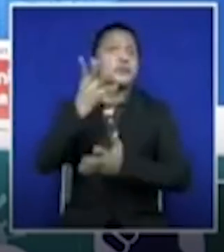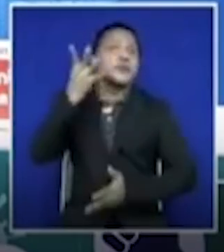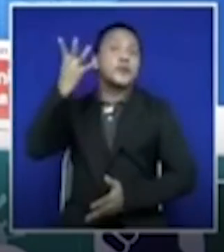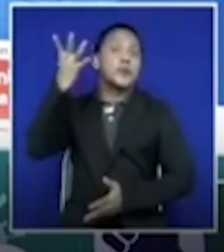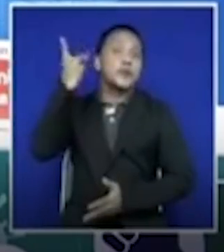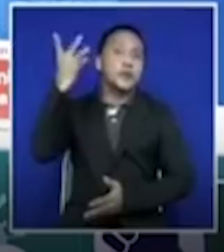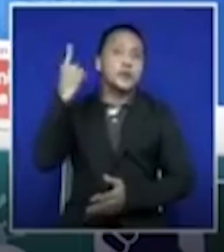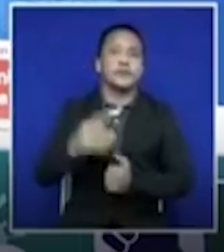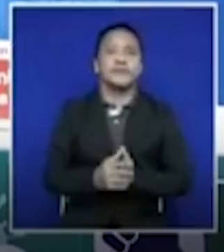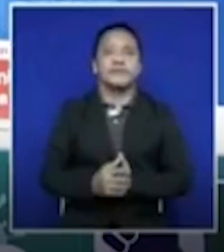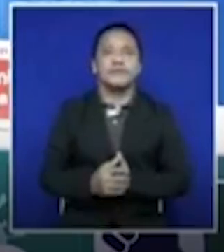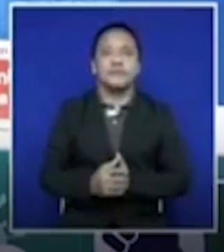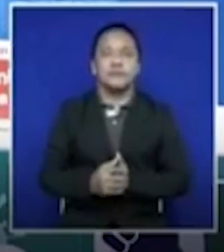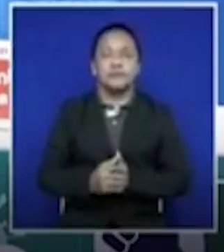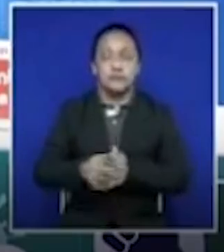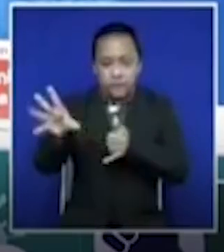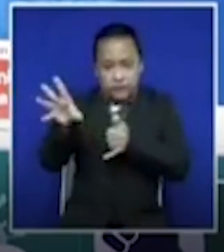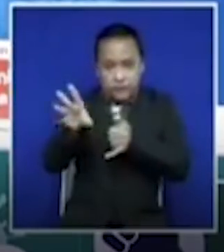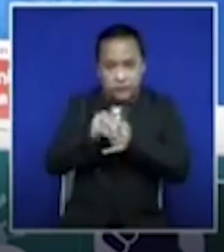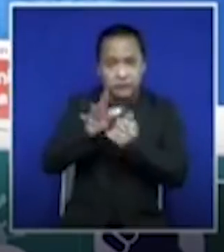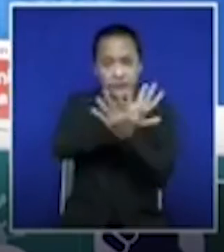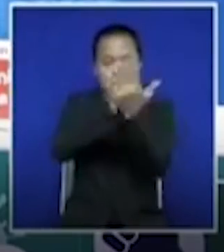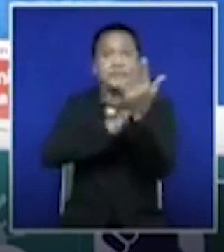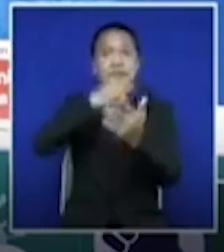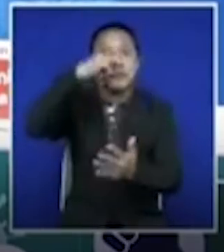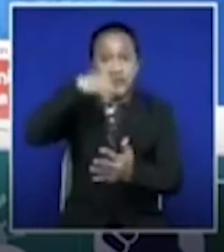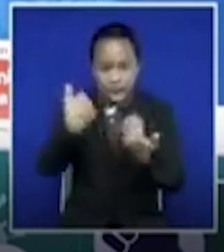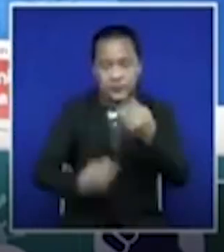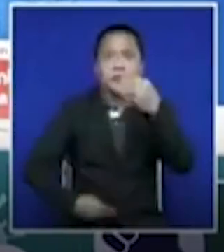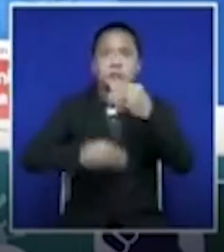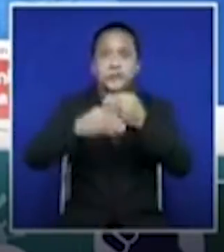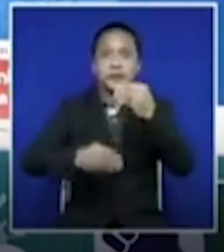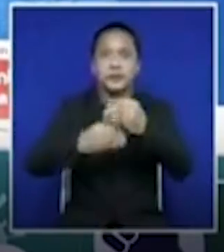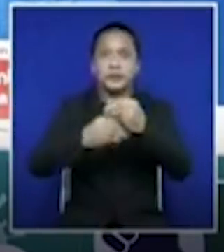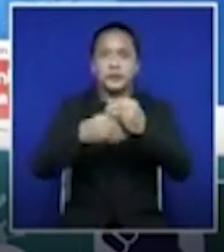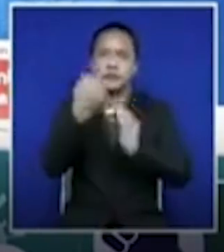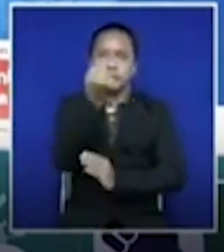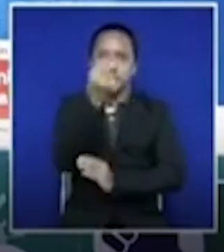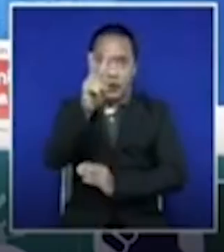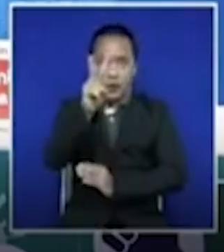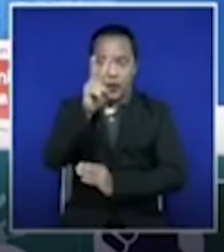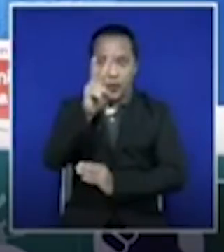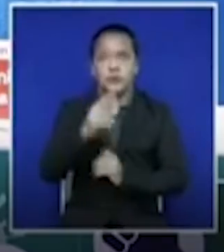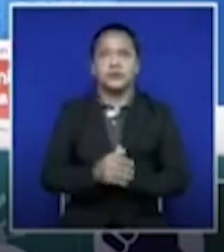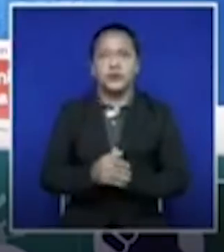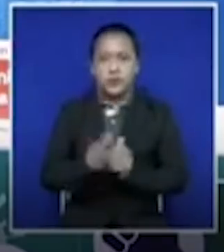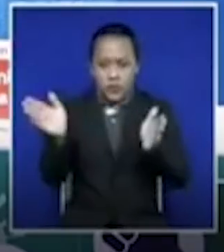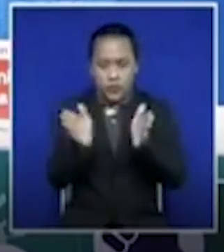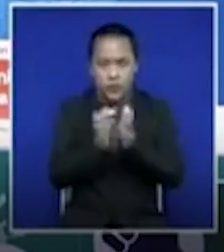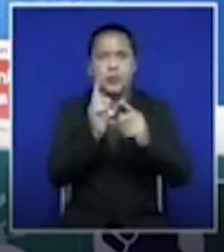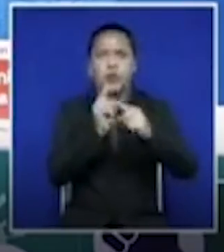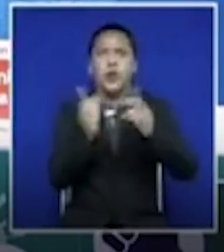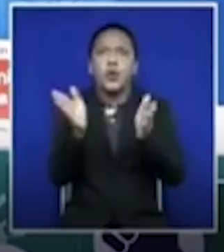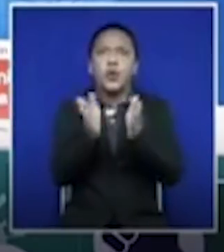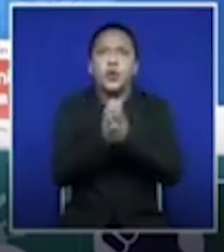นี้นะครับการติดเชื้อภายในประเทศวันนี้เราเพิ่มขึ้นอีก12รายนะครับบวกรวมกัน